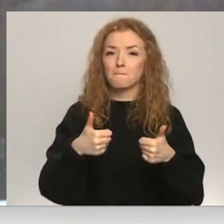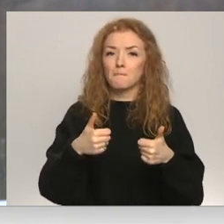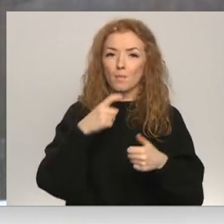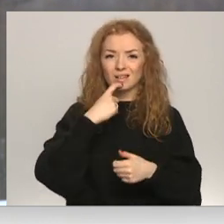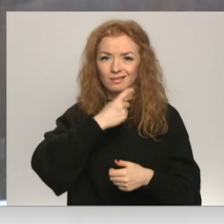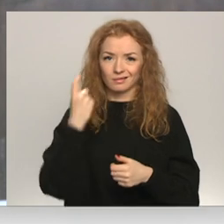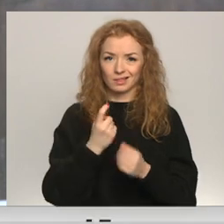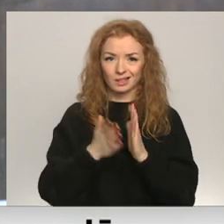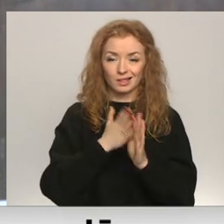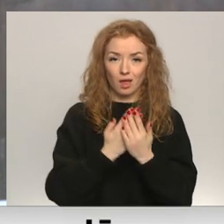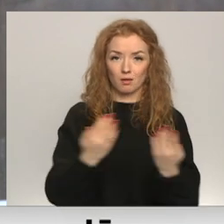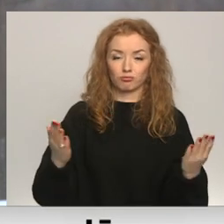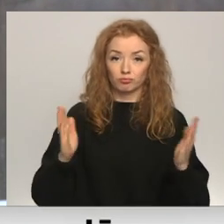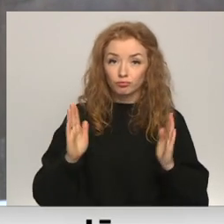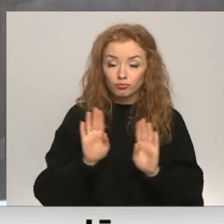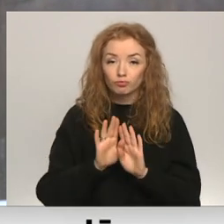nostiprinājumu sienām.